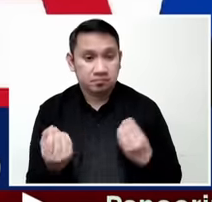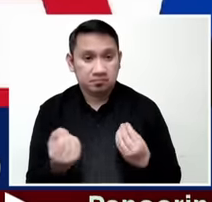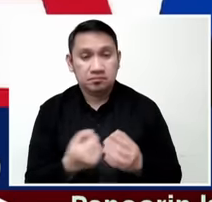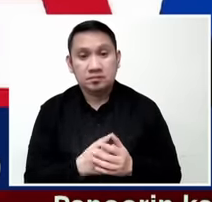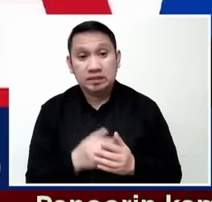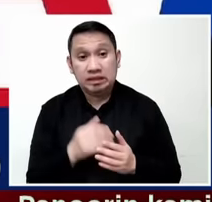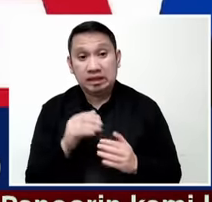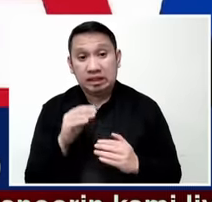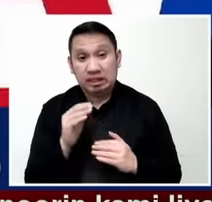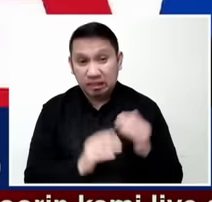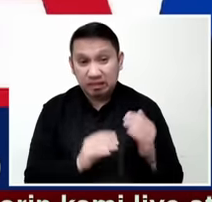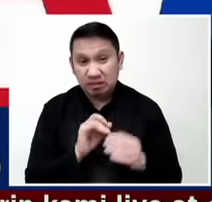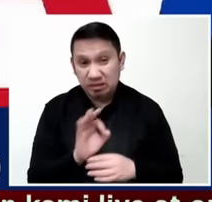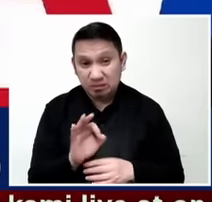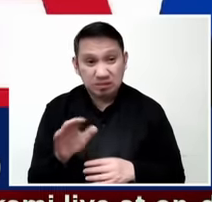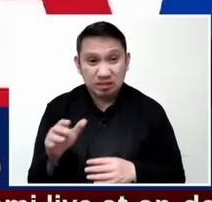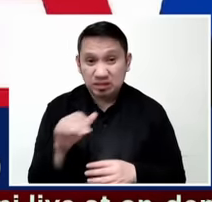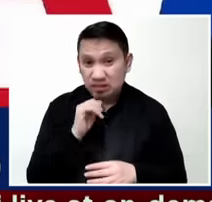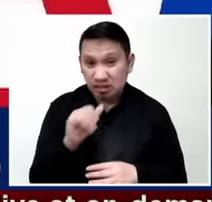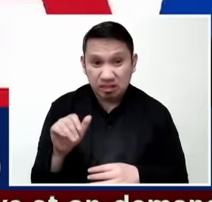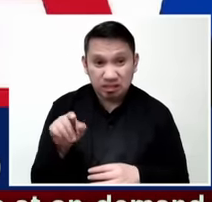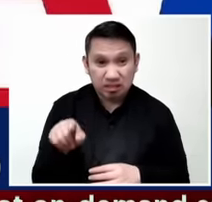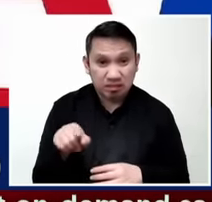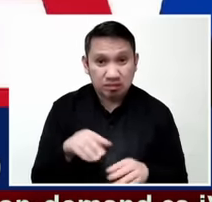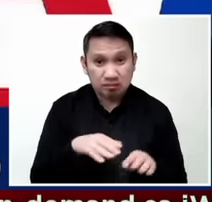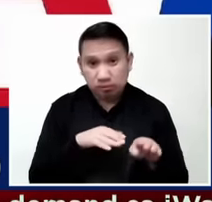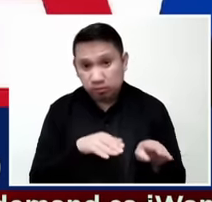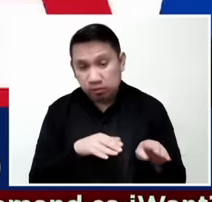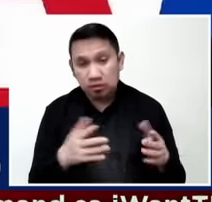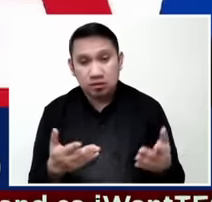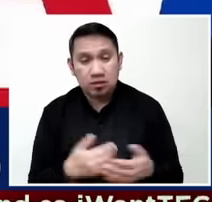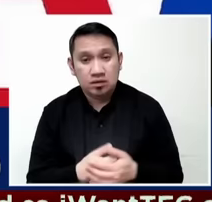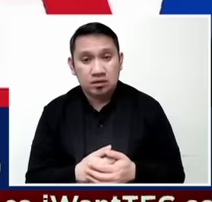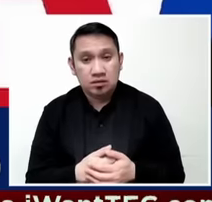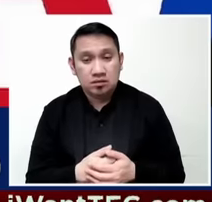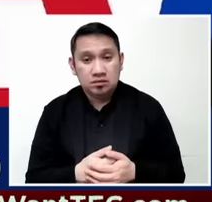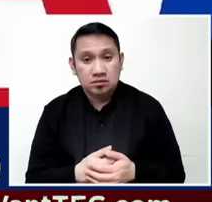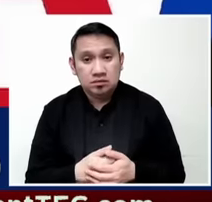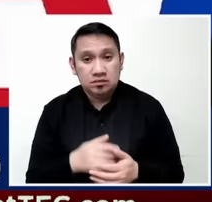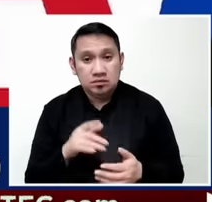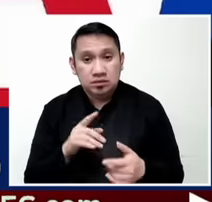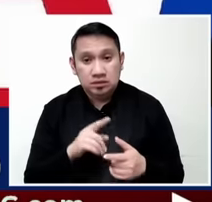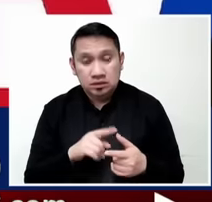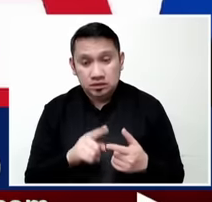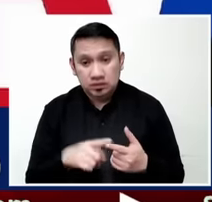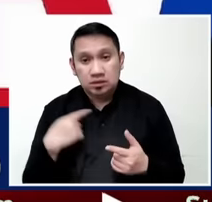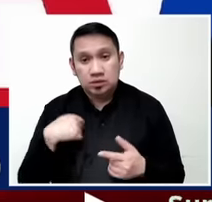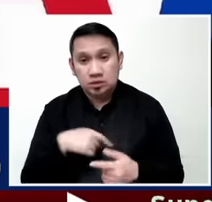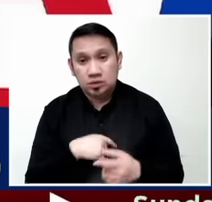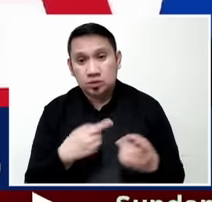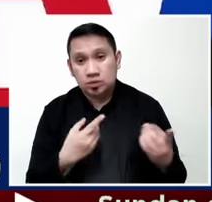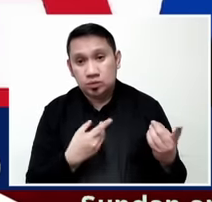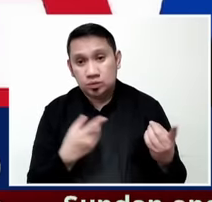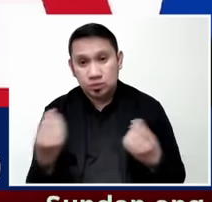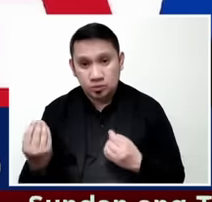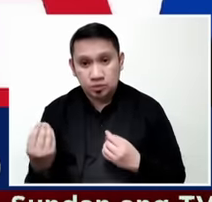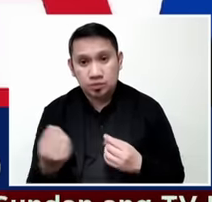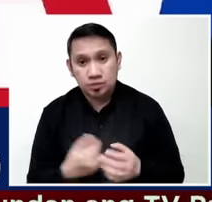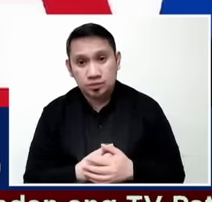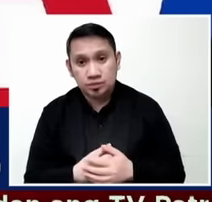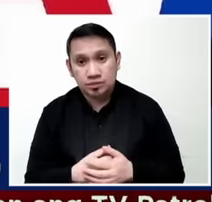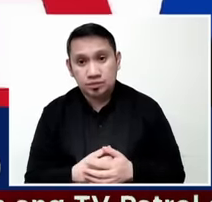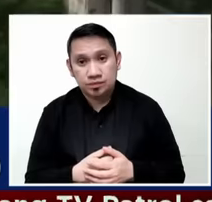naman kung kailan hindi na gumagalaw ang mga sasakyan sa lansangan, tsaka pa lang po tayo kukuha ng